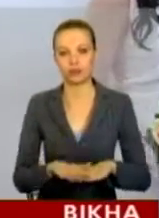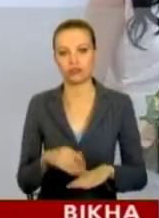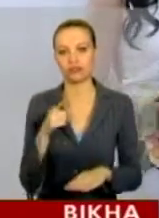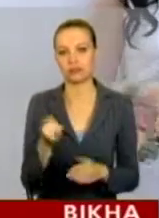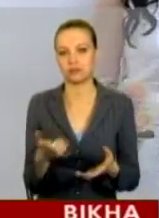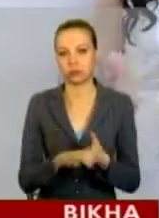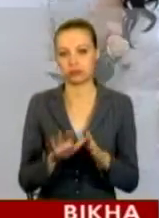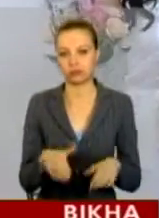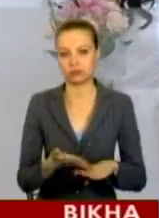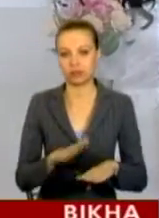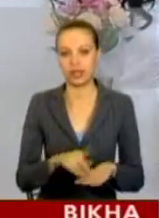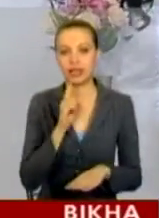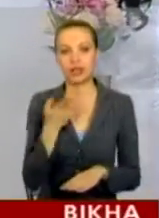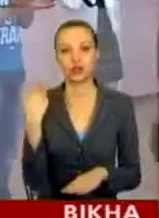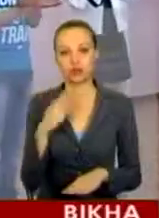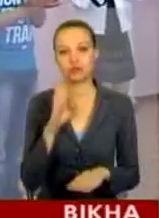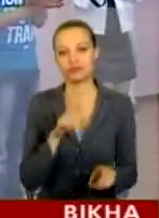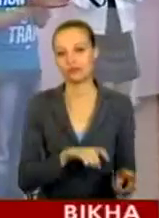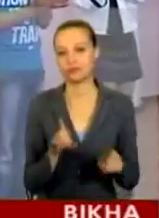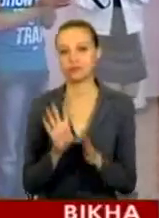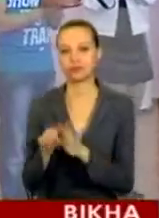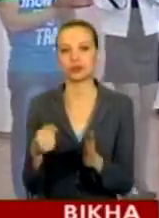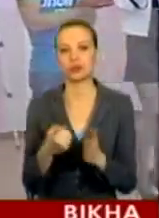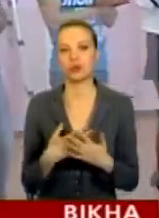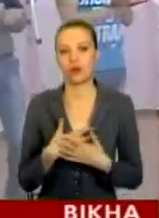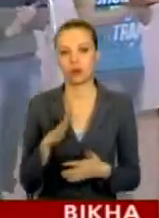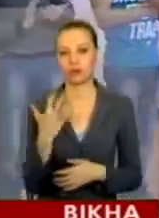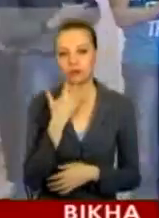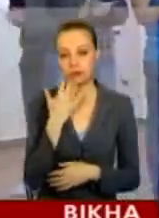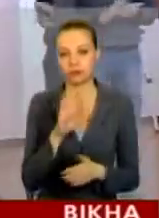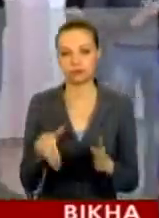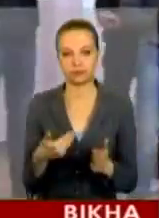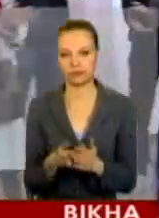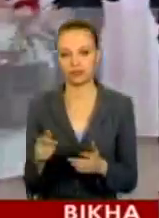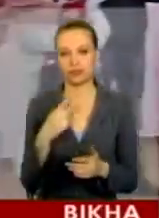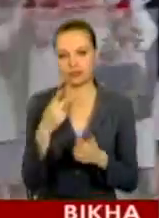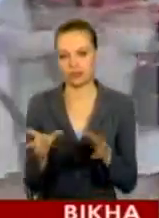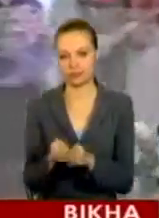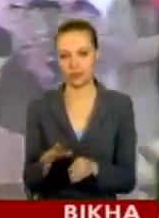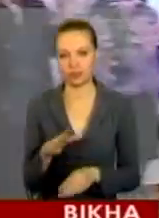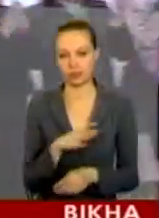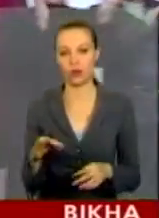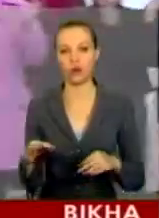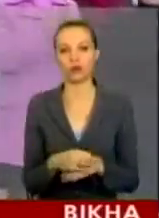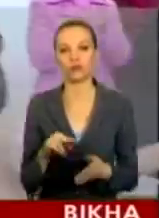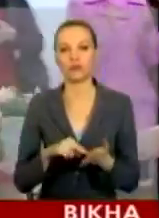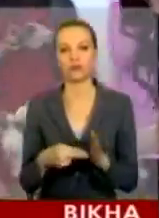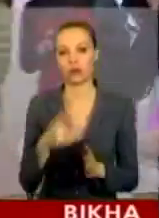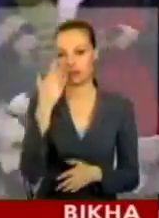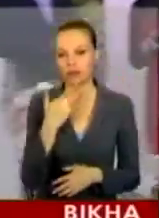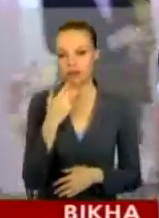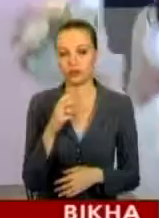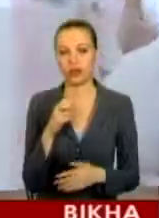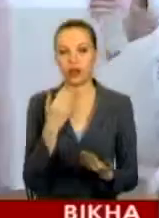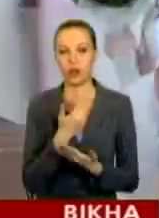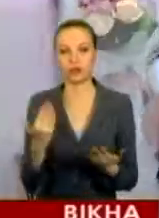Там і познайомилися. Рік тому Ольга переїхала до коханого в Сімферополь. Відтоді вони не розлучалися. Одружитися планували влітку,